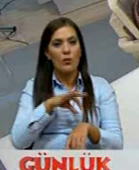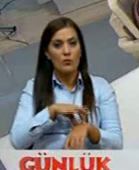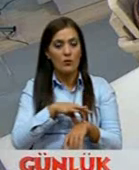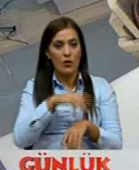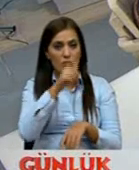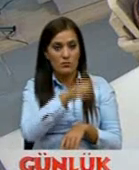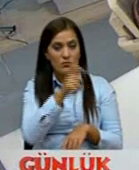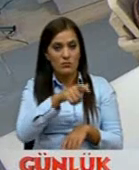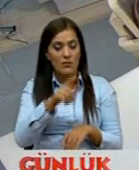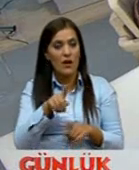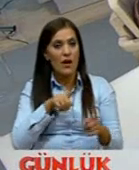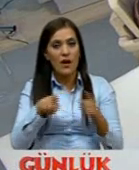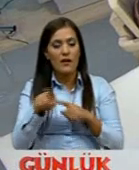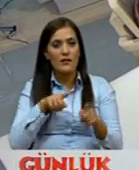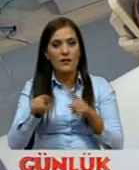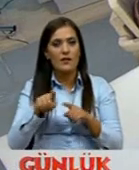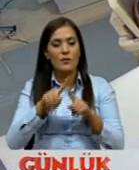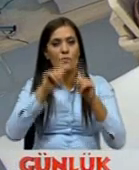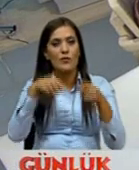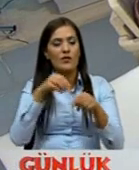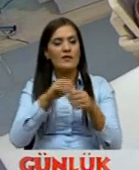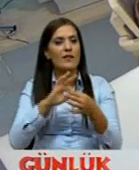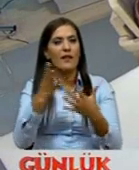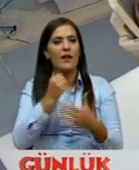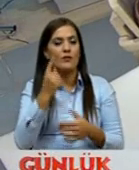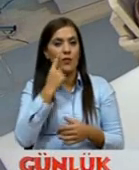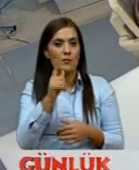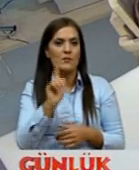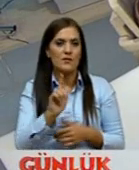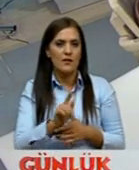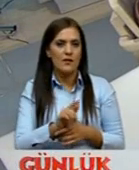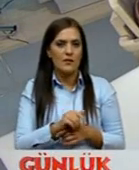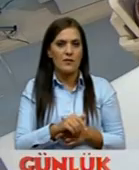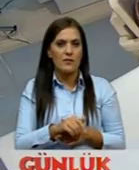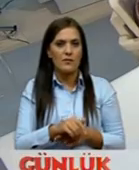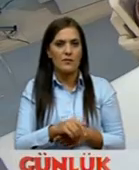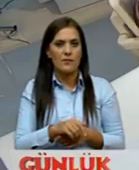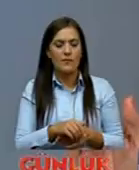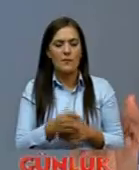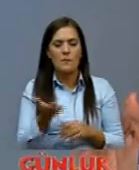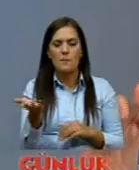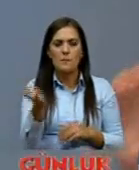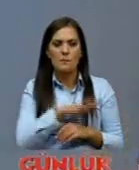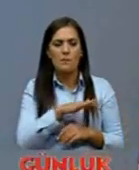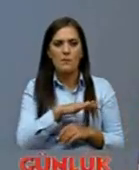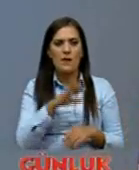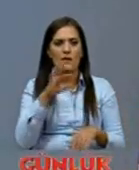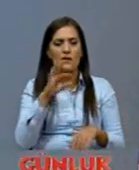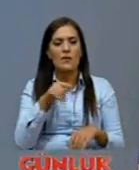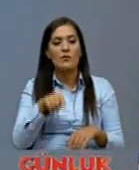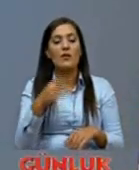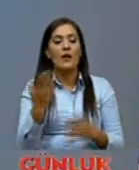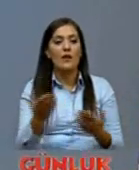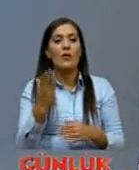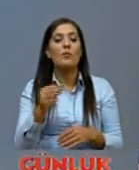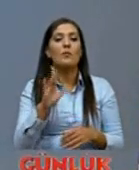doktorlarımızın hangi büfeden ne aldığını da görmemiz gerekir. Başka bir bunların boyutu artık var.